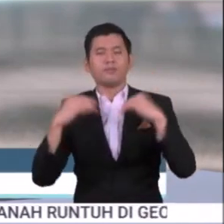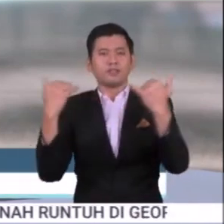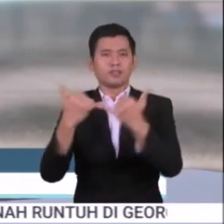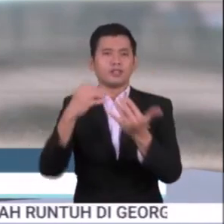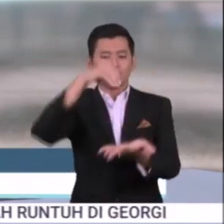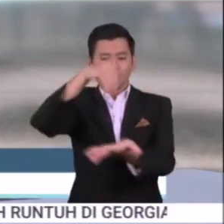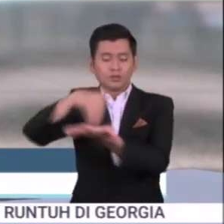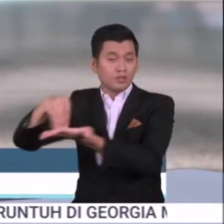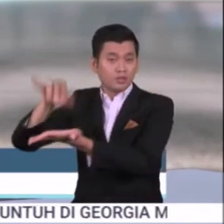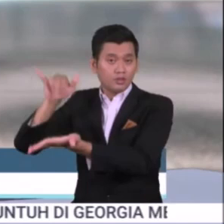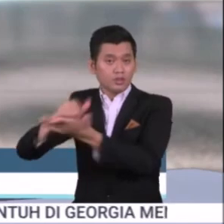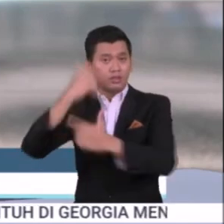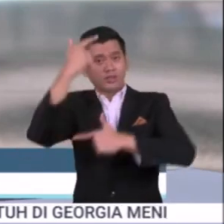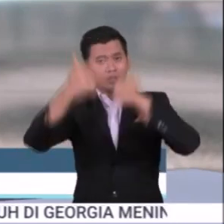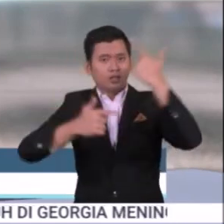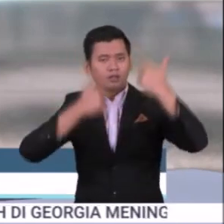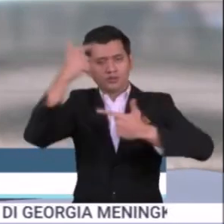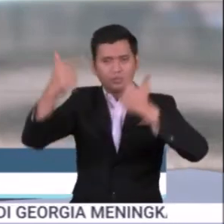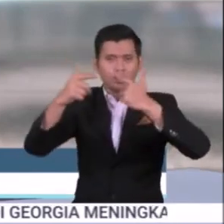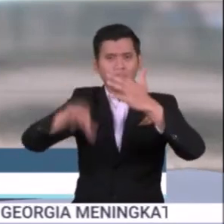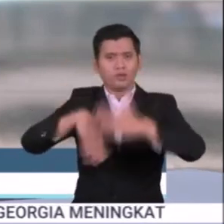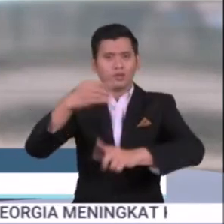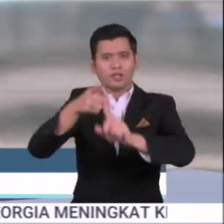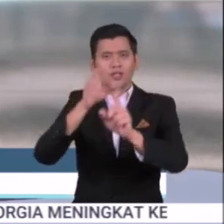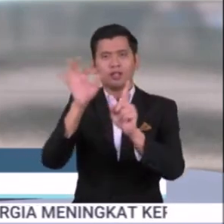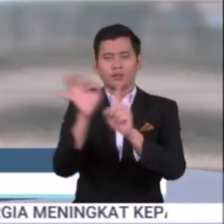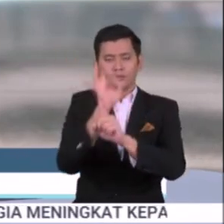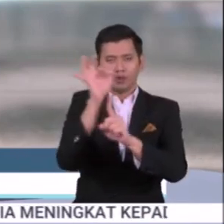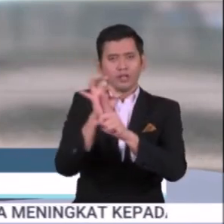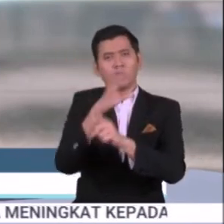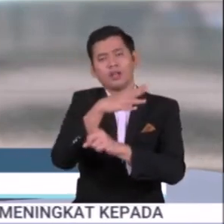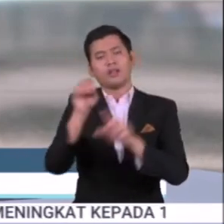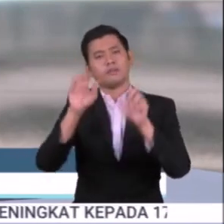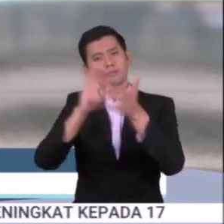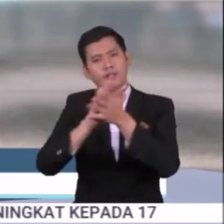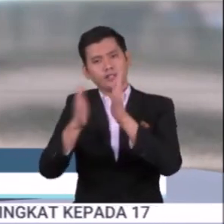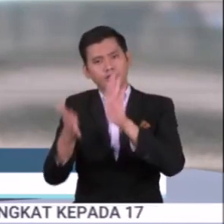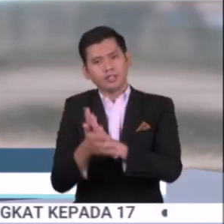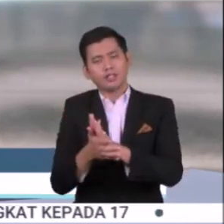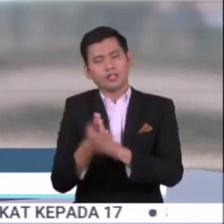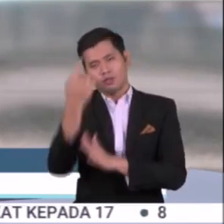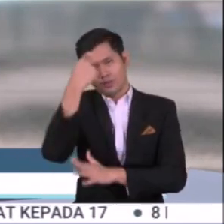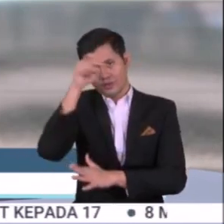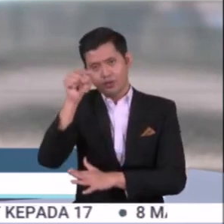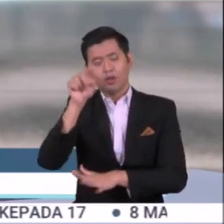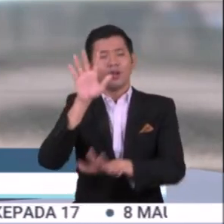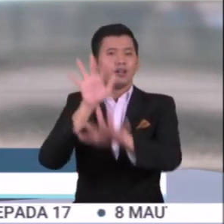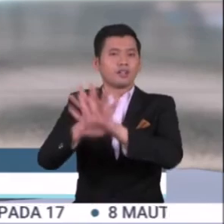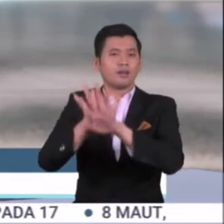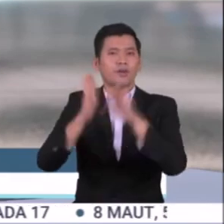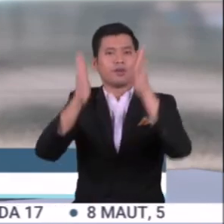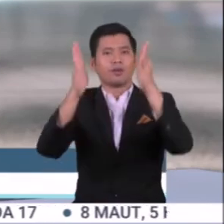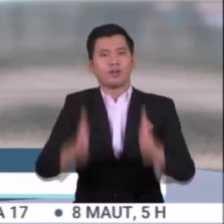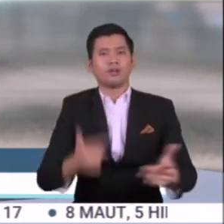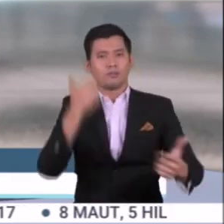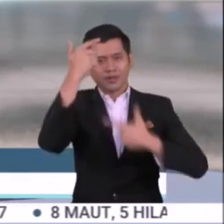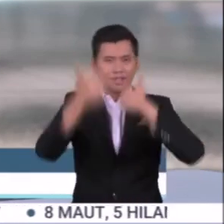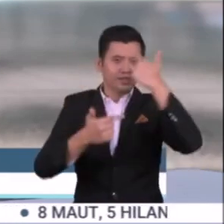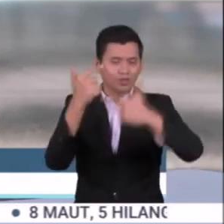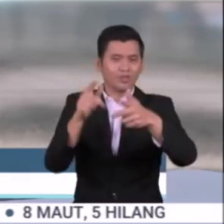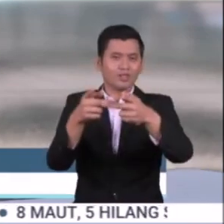setempat, lokasi itu turut dikunjungi pemancing luar dari Pulau Pinang sekaligus menjadi antara daya tarikan pelancong ke kawasan